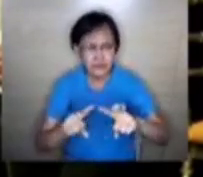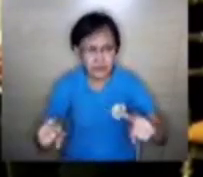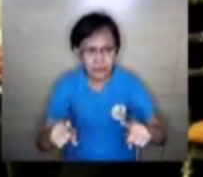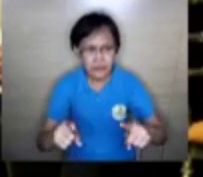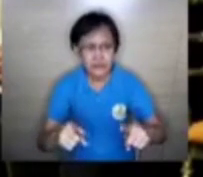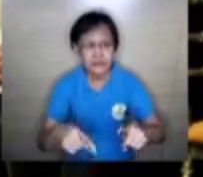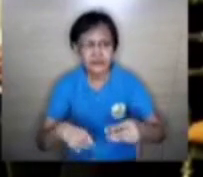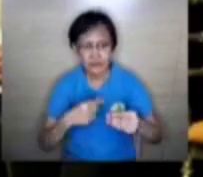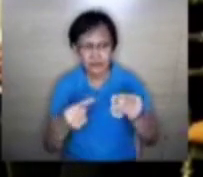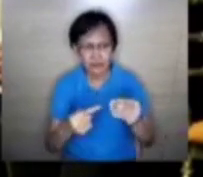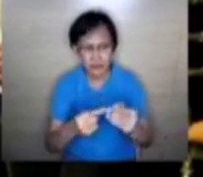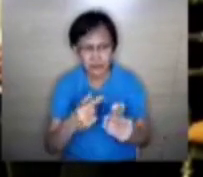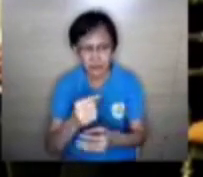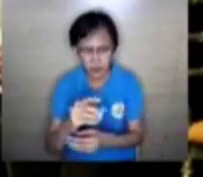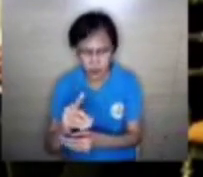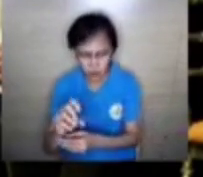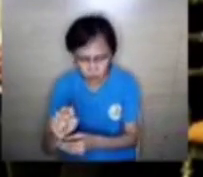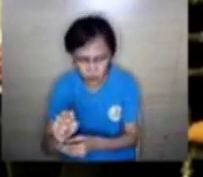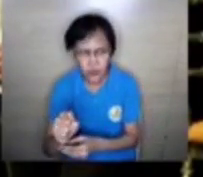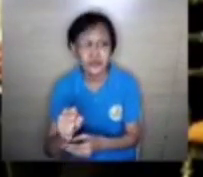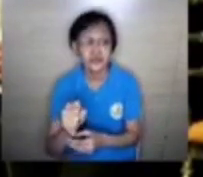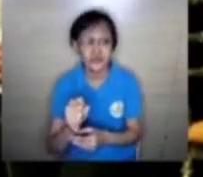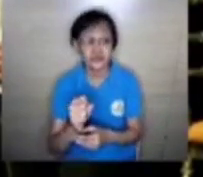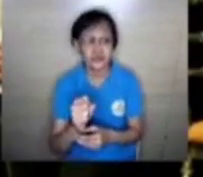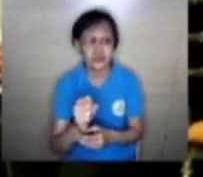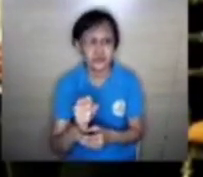senior citizens na 3,000 piso